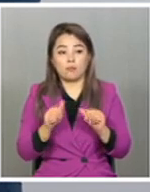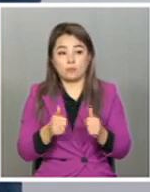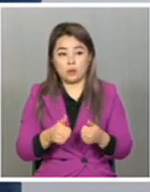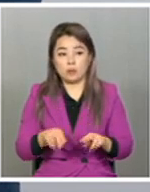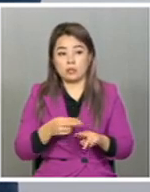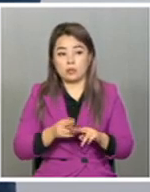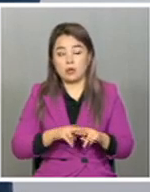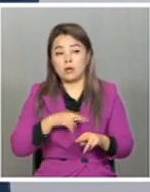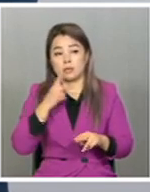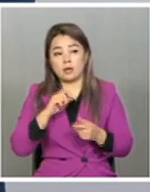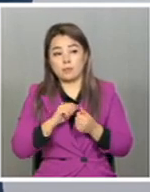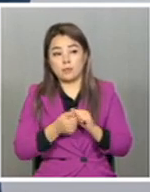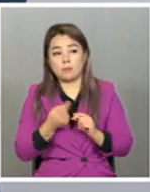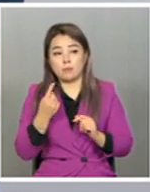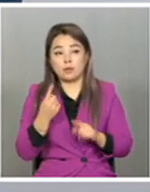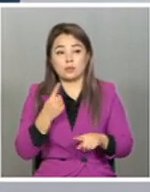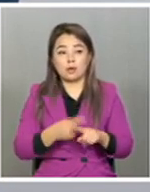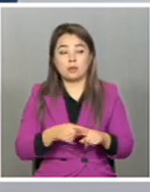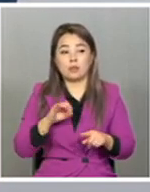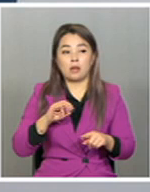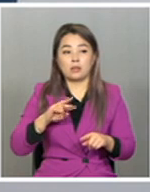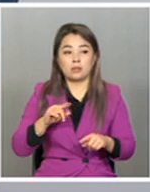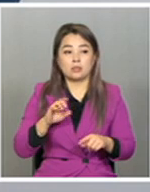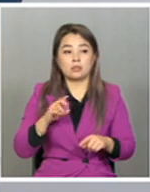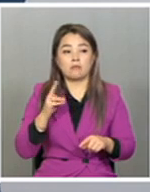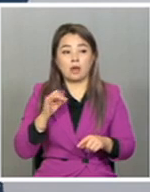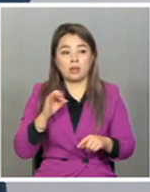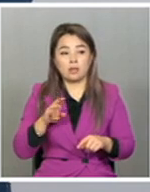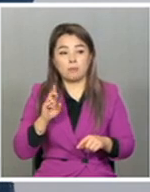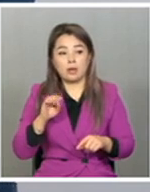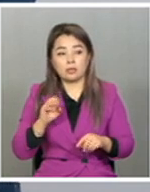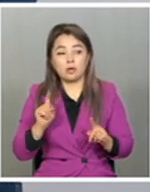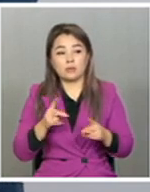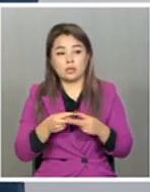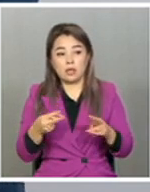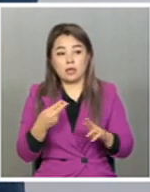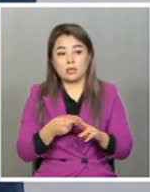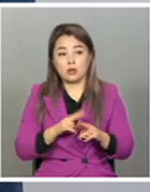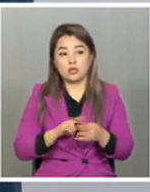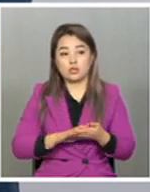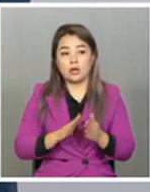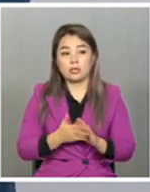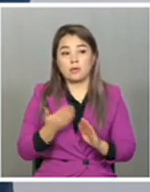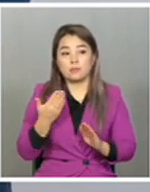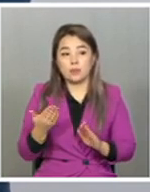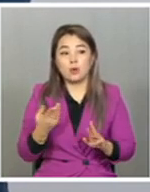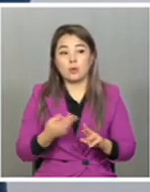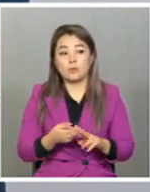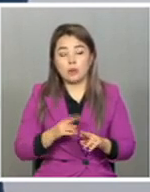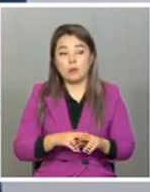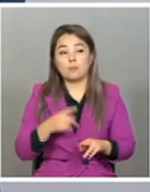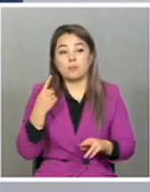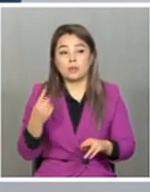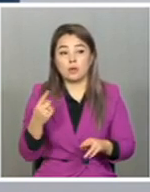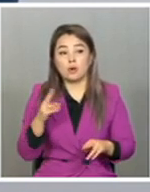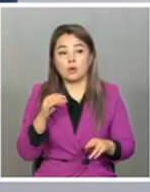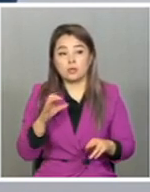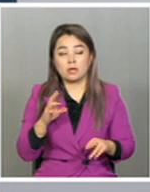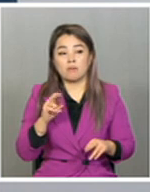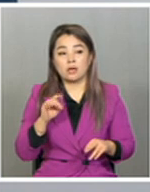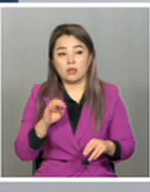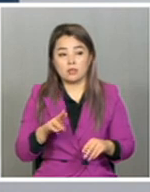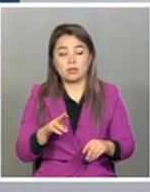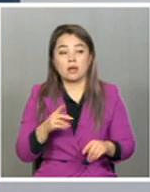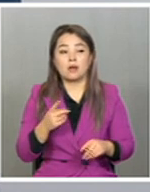бір мен тангенс квадрат беттаның косинусы неге тең? Ол жағдайда ол бірдің косинус квадрат